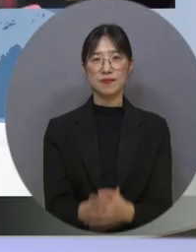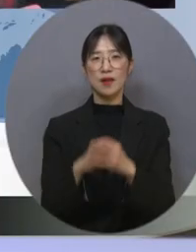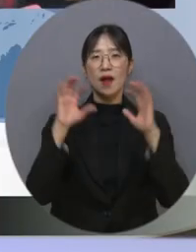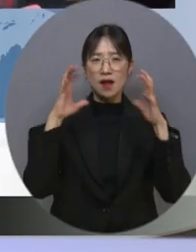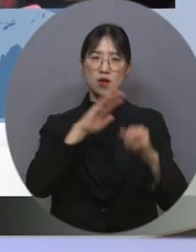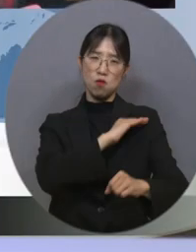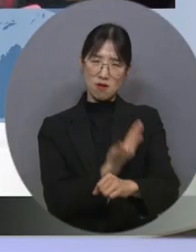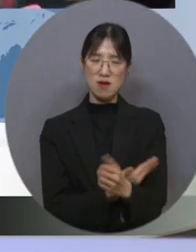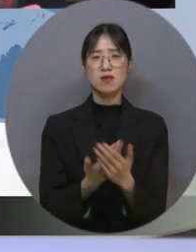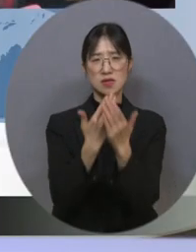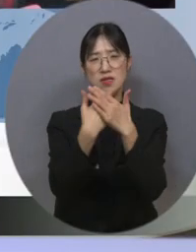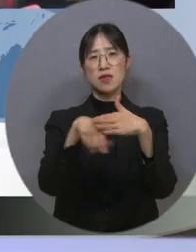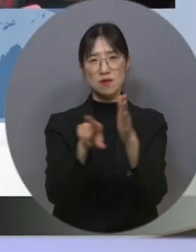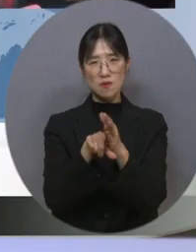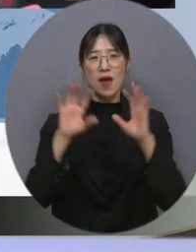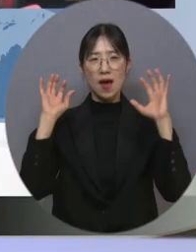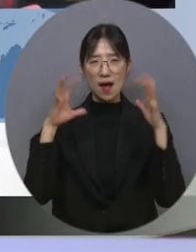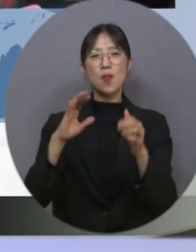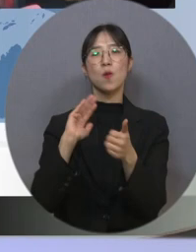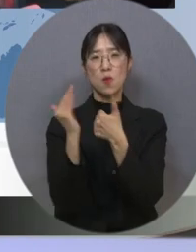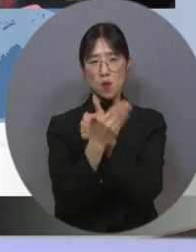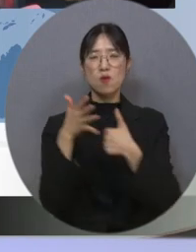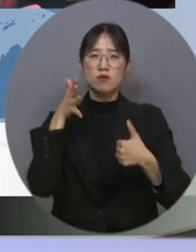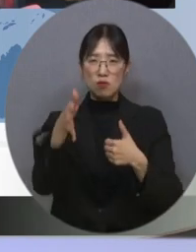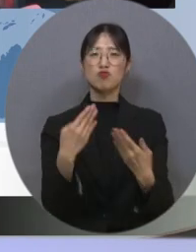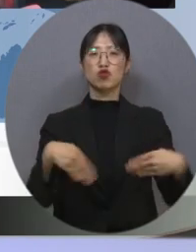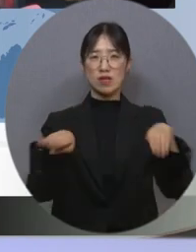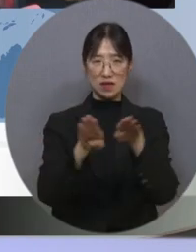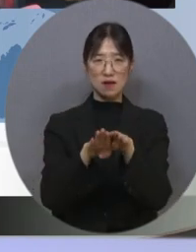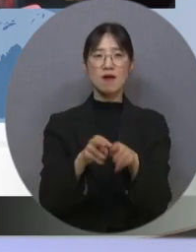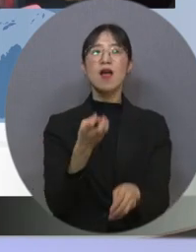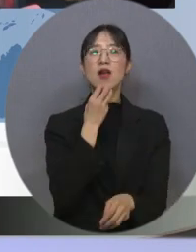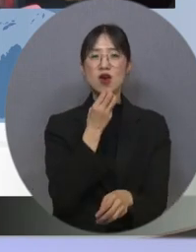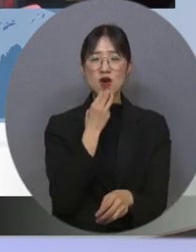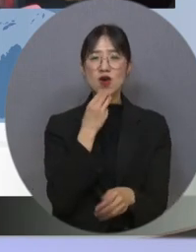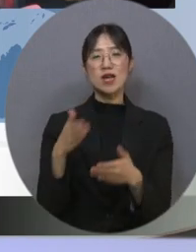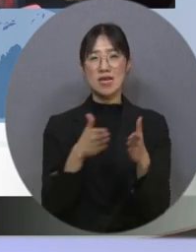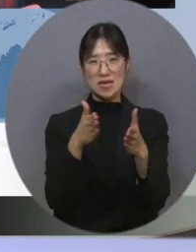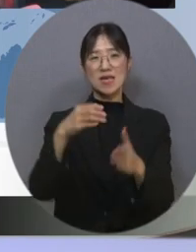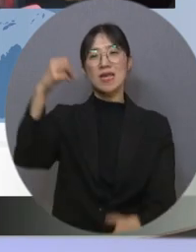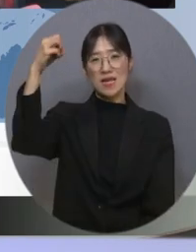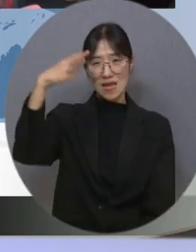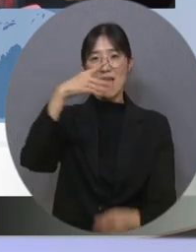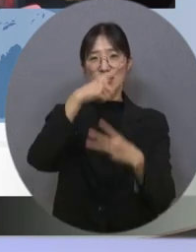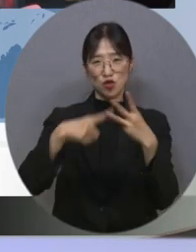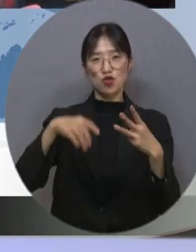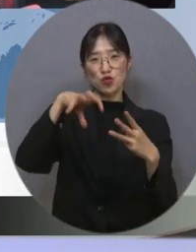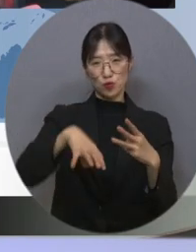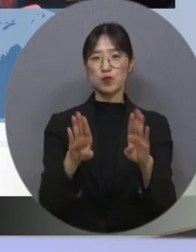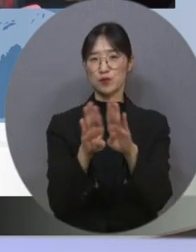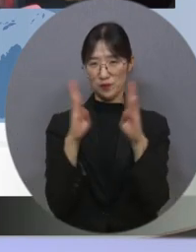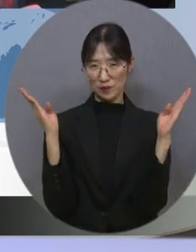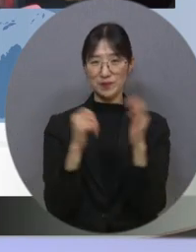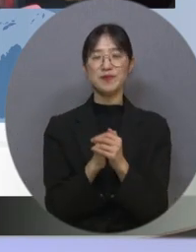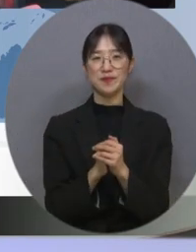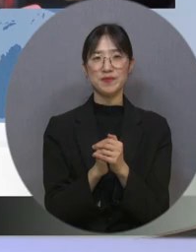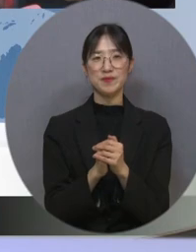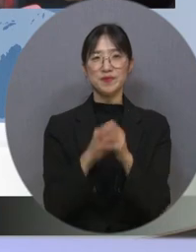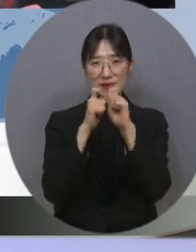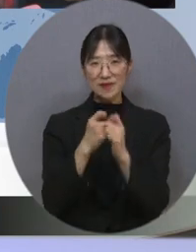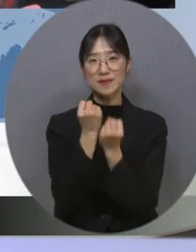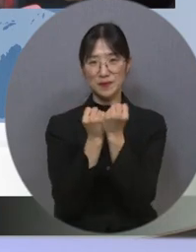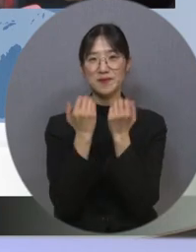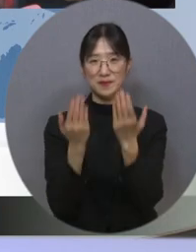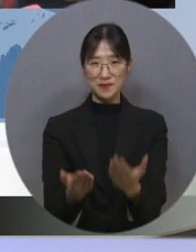아동들의 권리 증진을 위한 아동보호전문기관이 경기도 양주에 문을 열었습니다. 자세한 내용 정우선 기자가